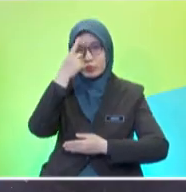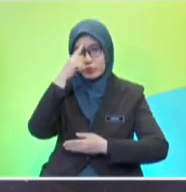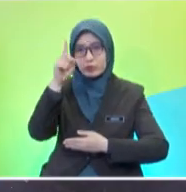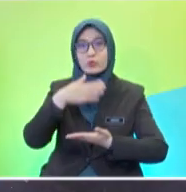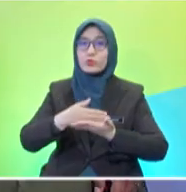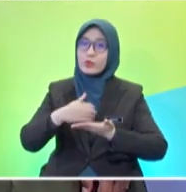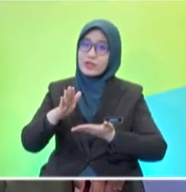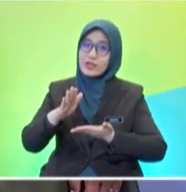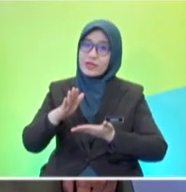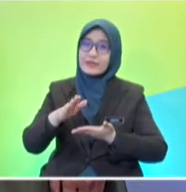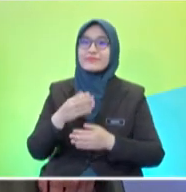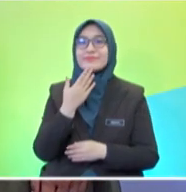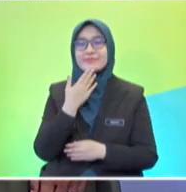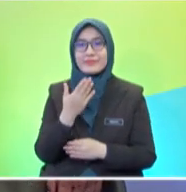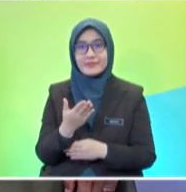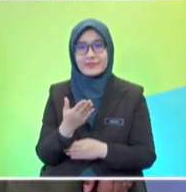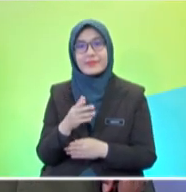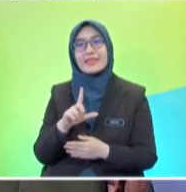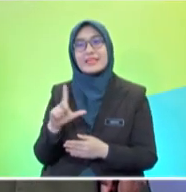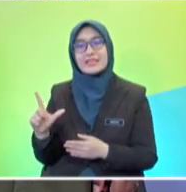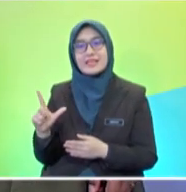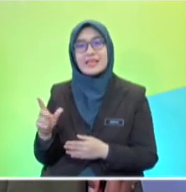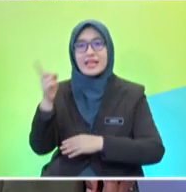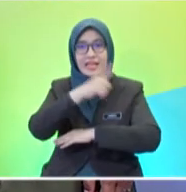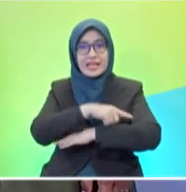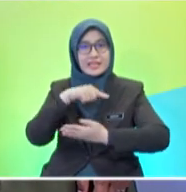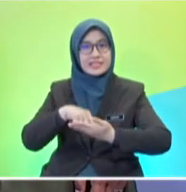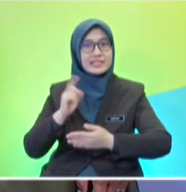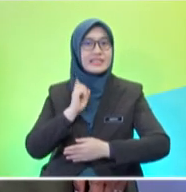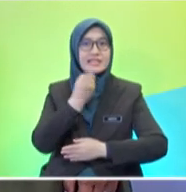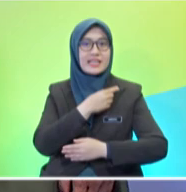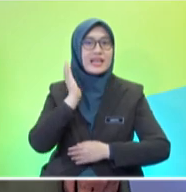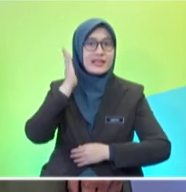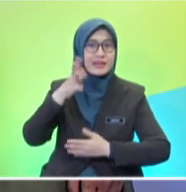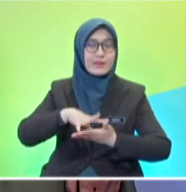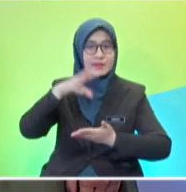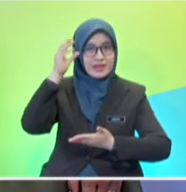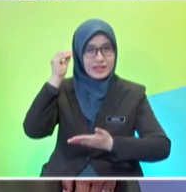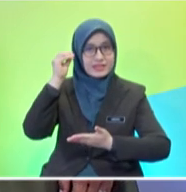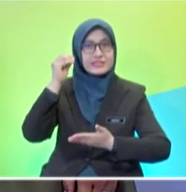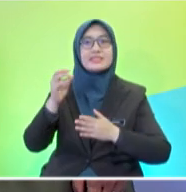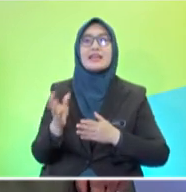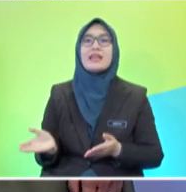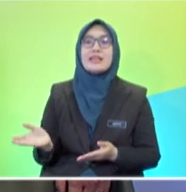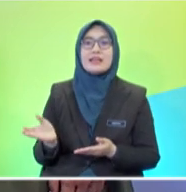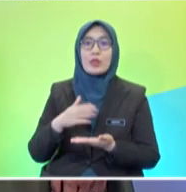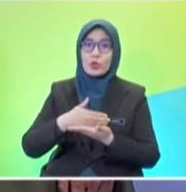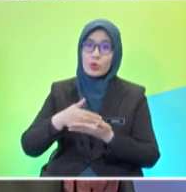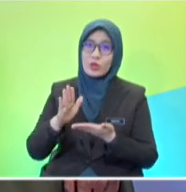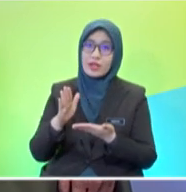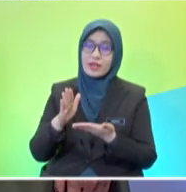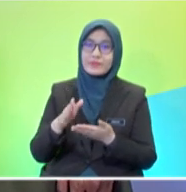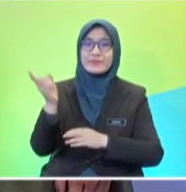di rumah hari ini kita akan belajar tentang operasi tolak Jadi apa yang kita